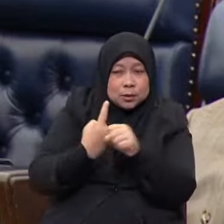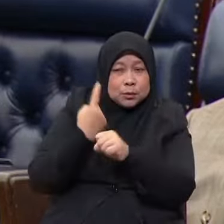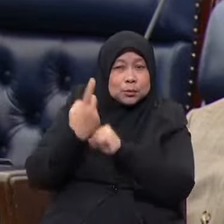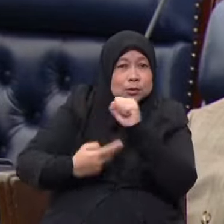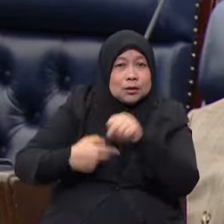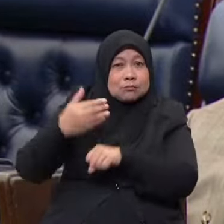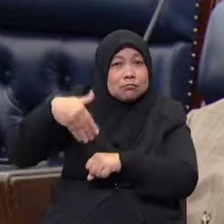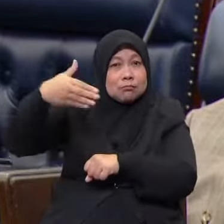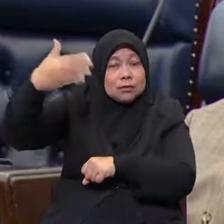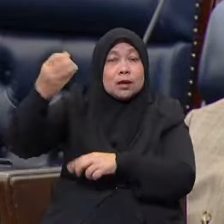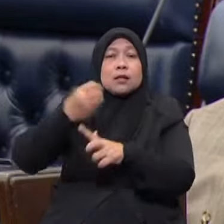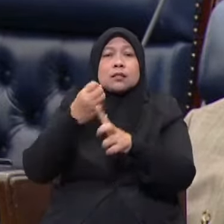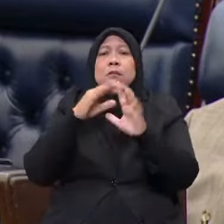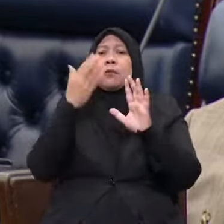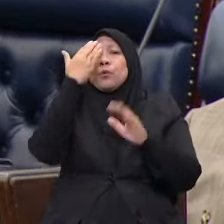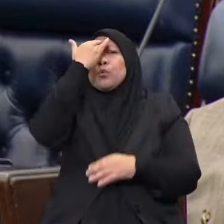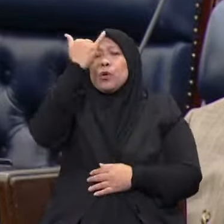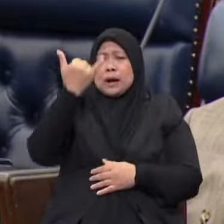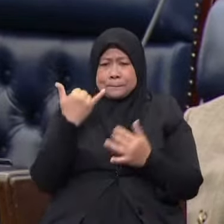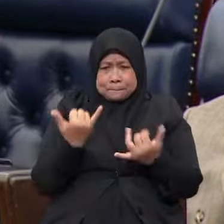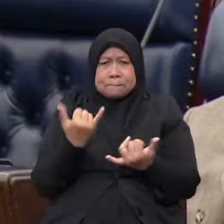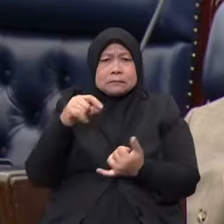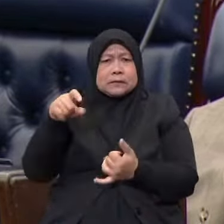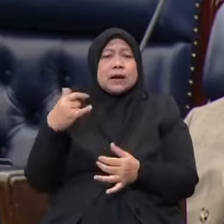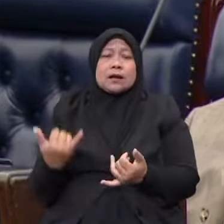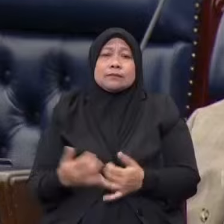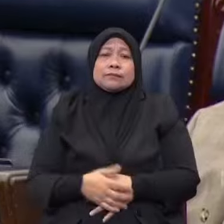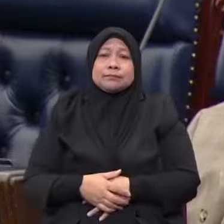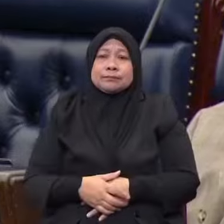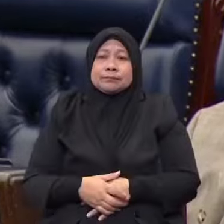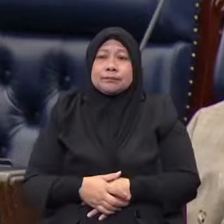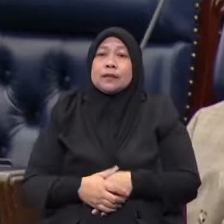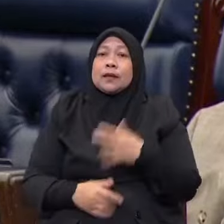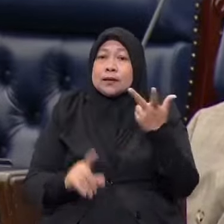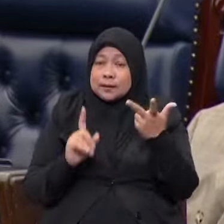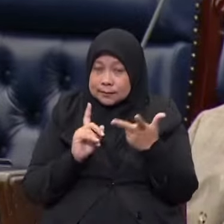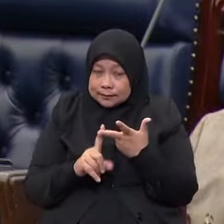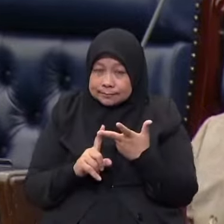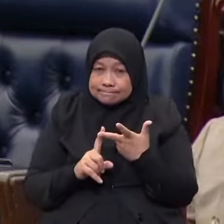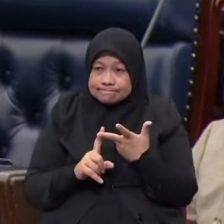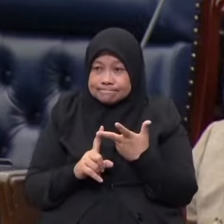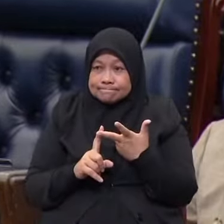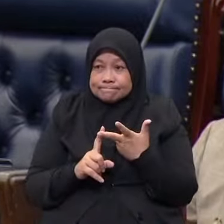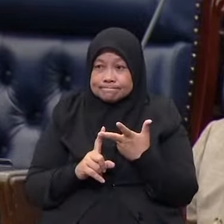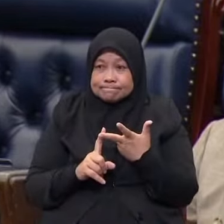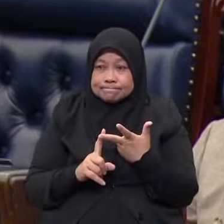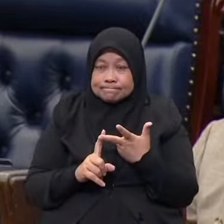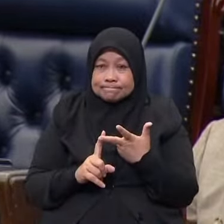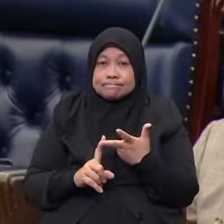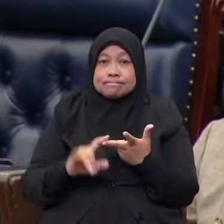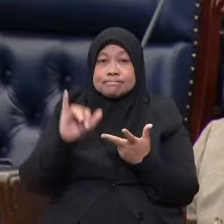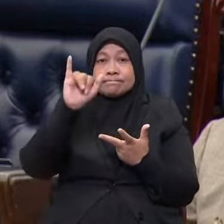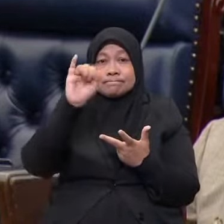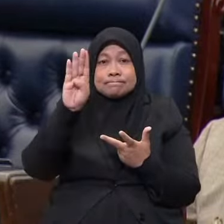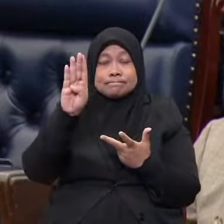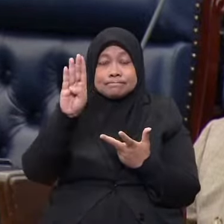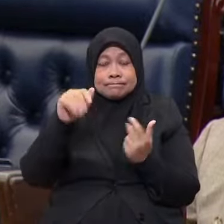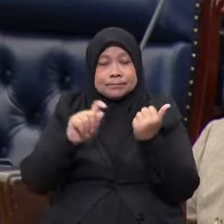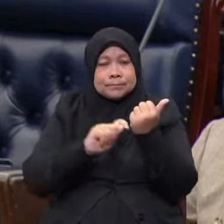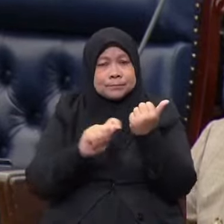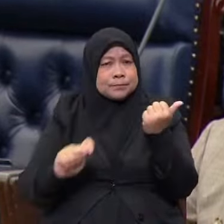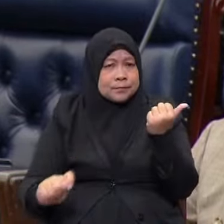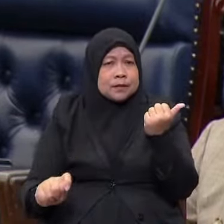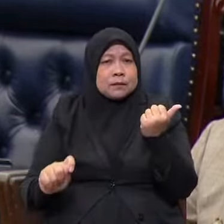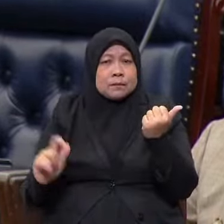ke? Ataupun bagaimana? Kenapa kita perlu adakan sekarang? Yang ketiga, Yang Amat Berhormat Tambun,